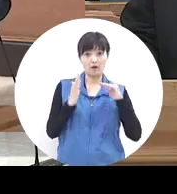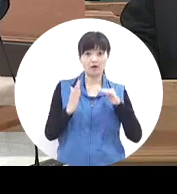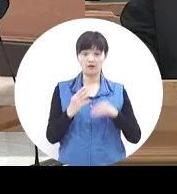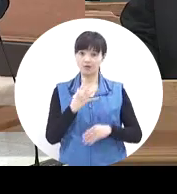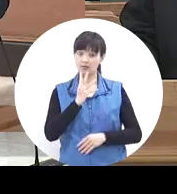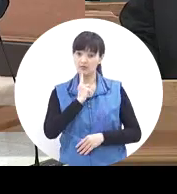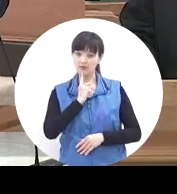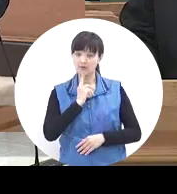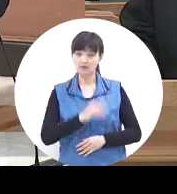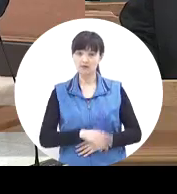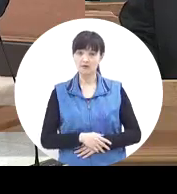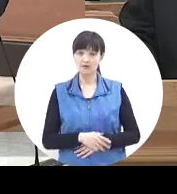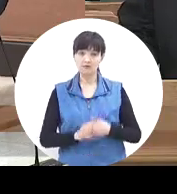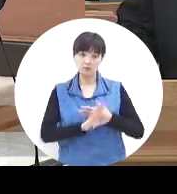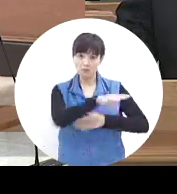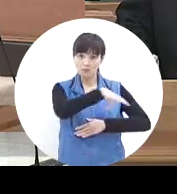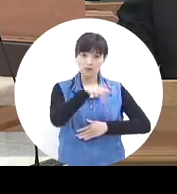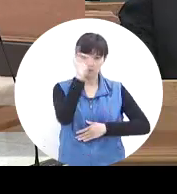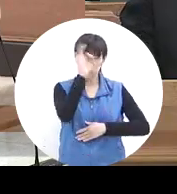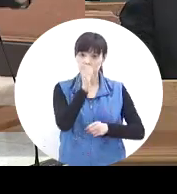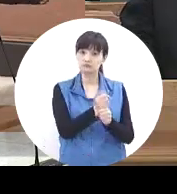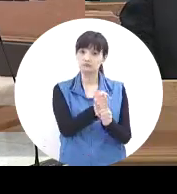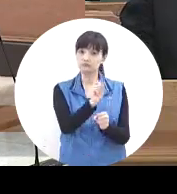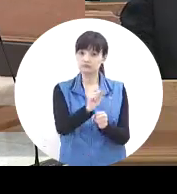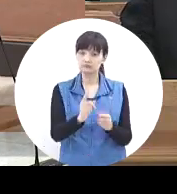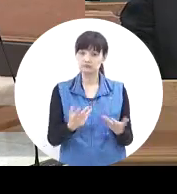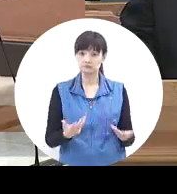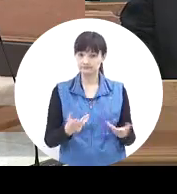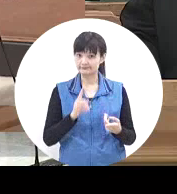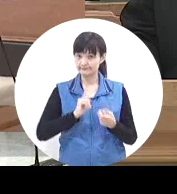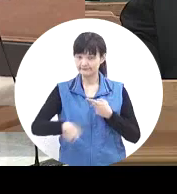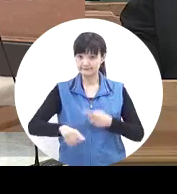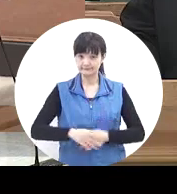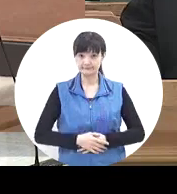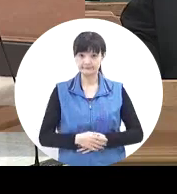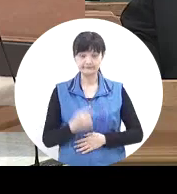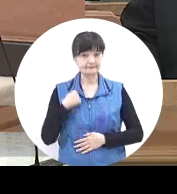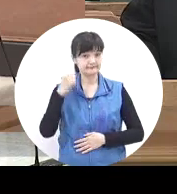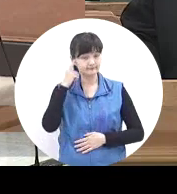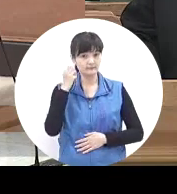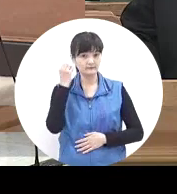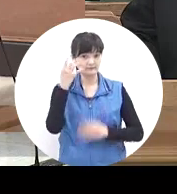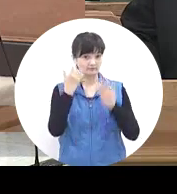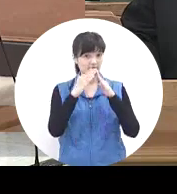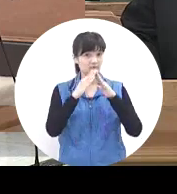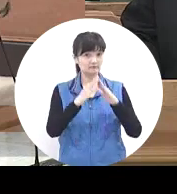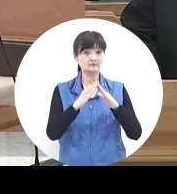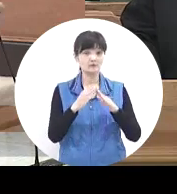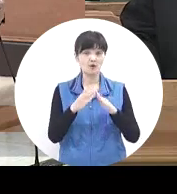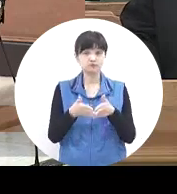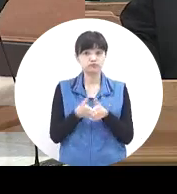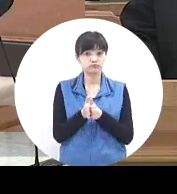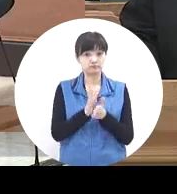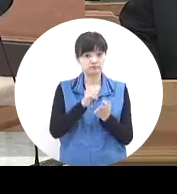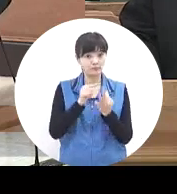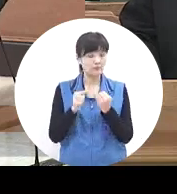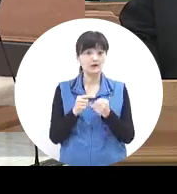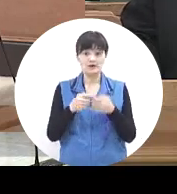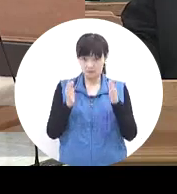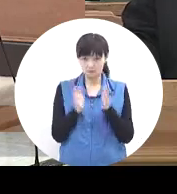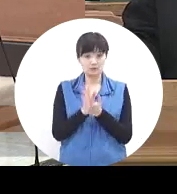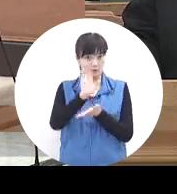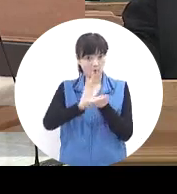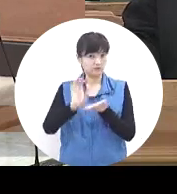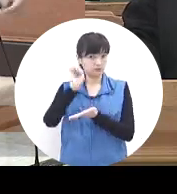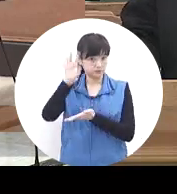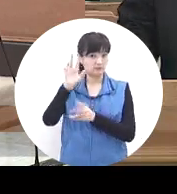他地方做什么？好不好？所以还是我觉得市长，我们还是把我们新北的需求如实的告诉他，可以吗？ 好，我们会